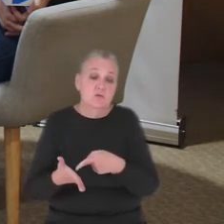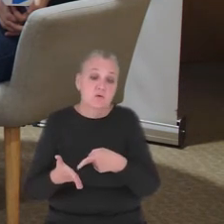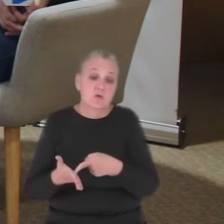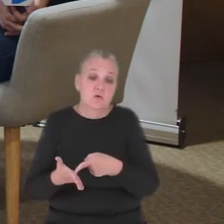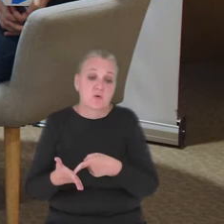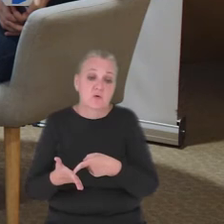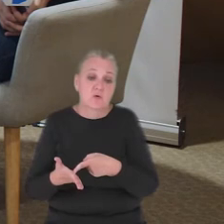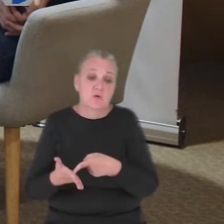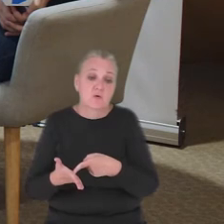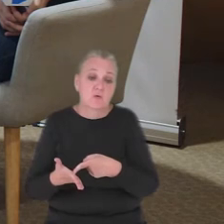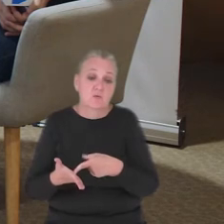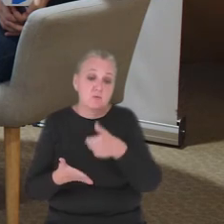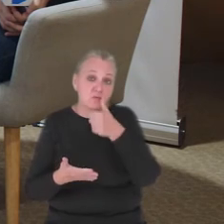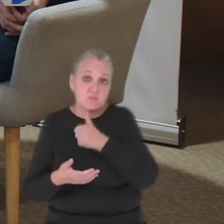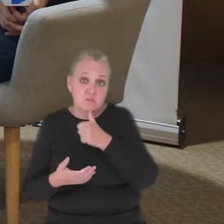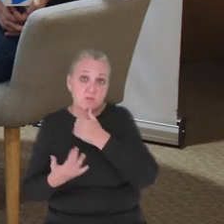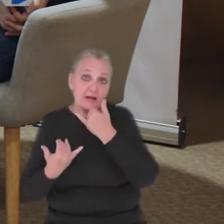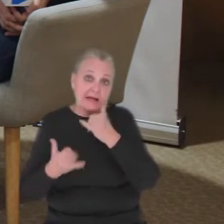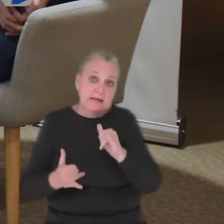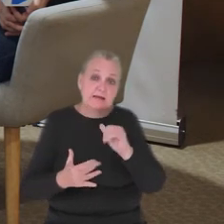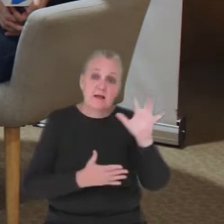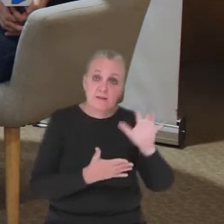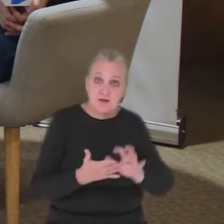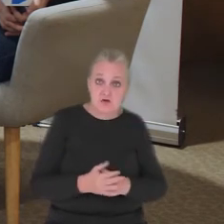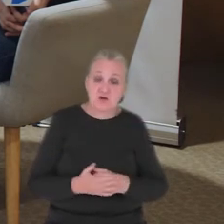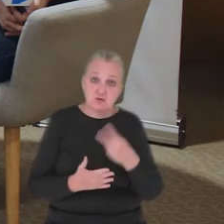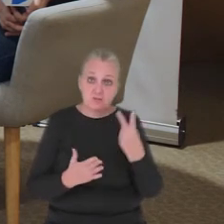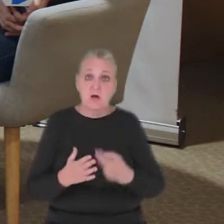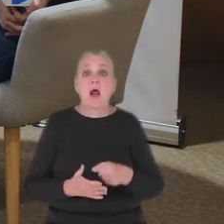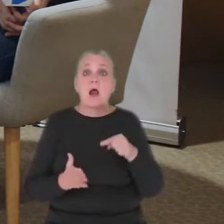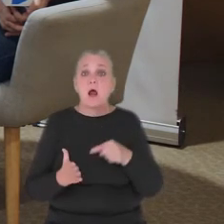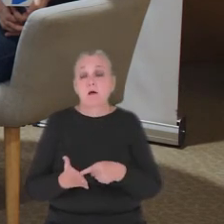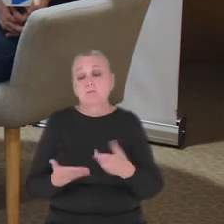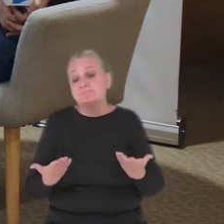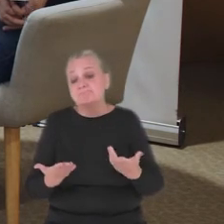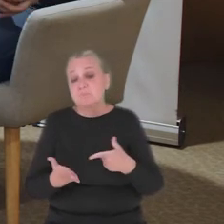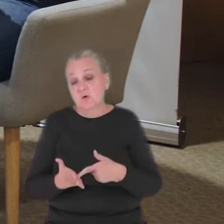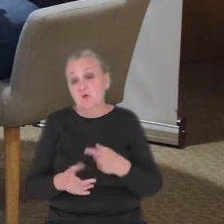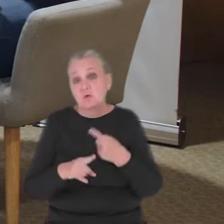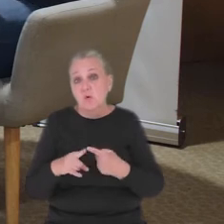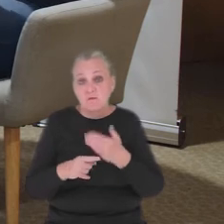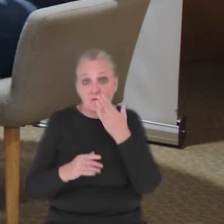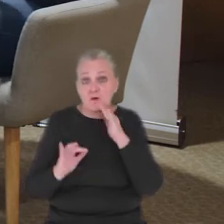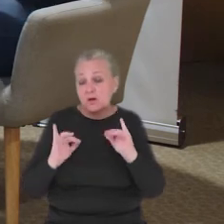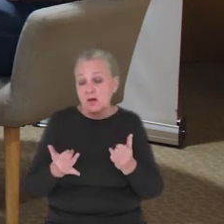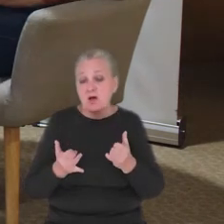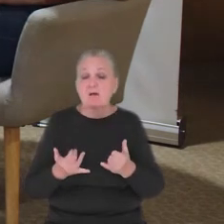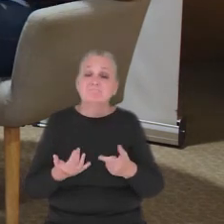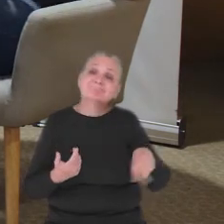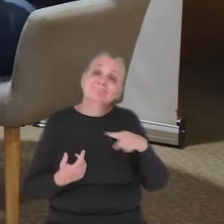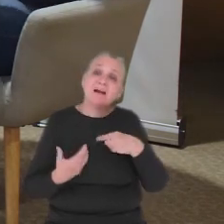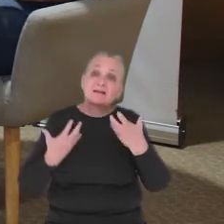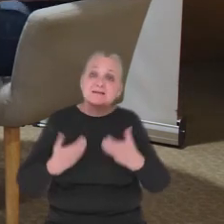to wtedy sięgnie po inne treści, bo, bo to tak trochę jakbyśmy się chciały doszukiwać